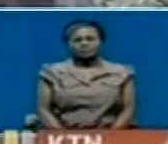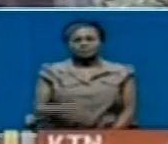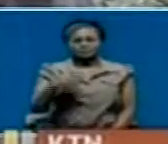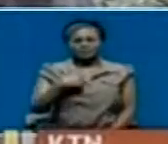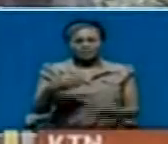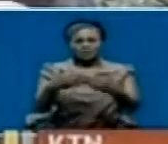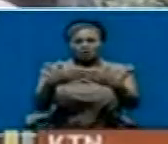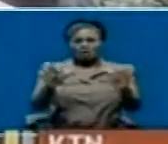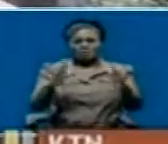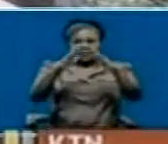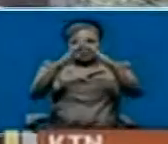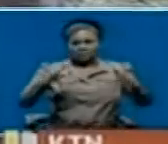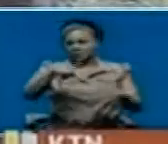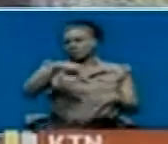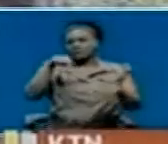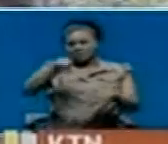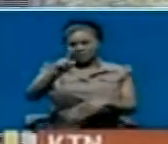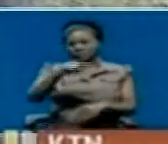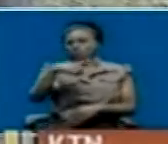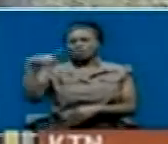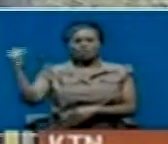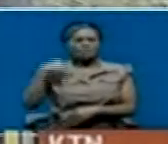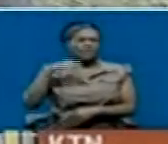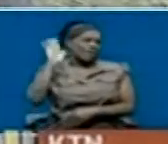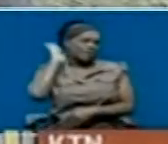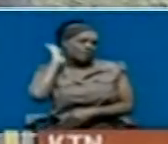Amefungulia mimi nyumba. Akaenda. Nasikia